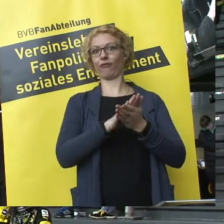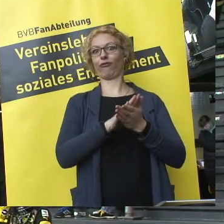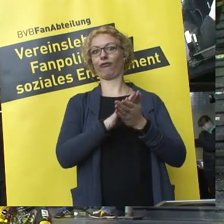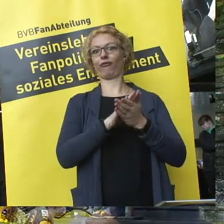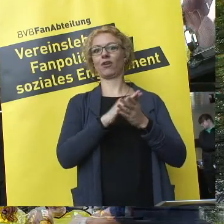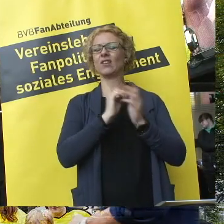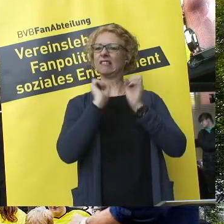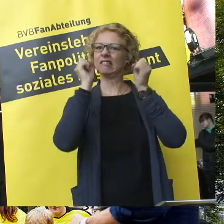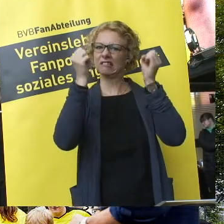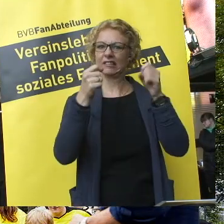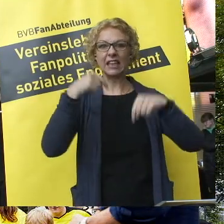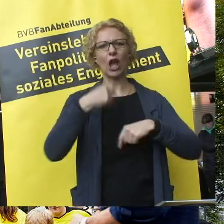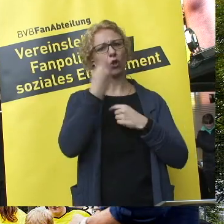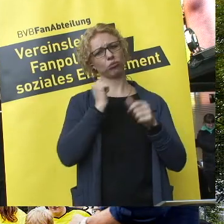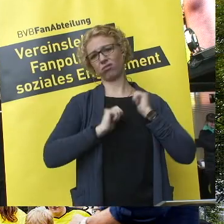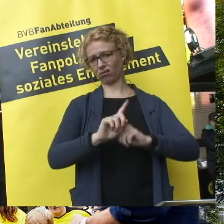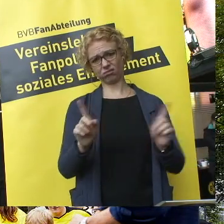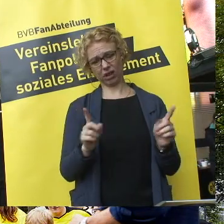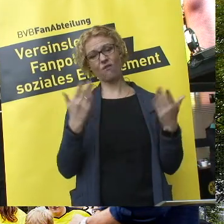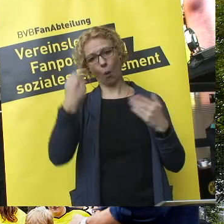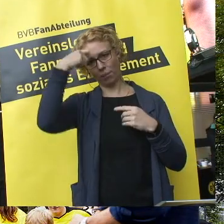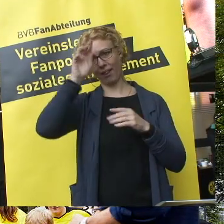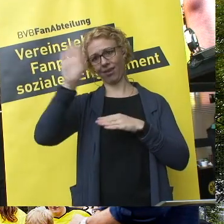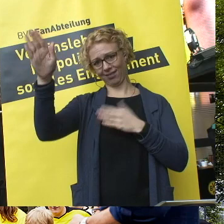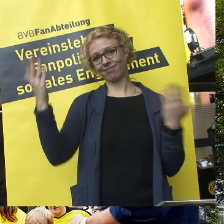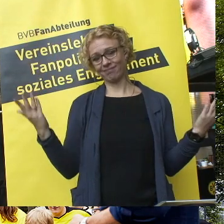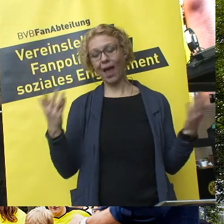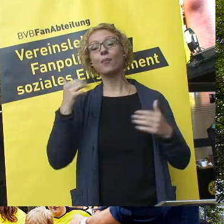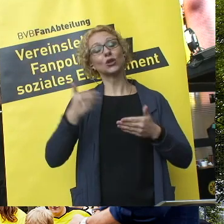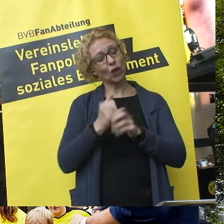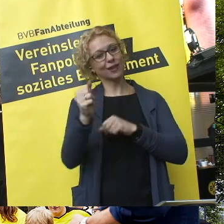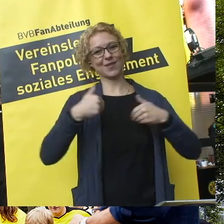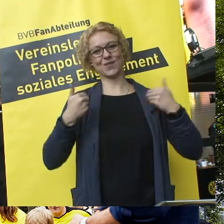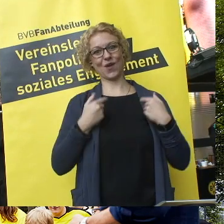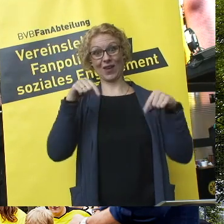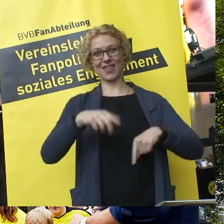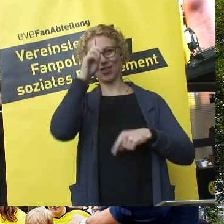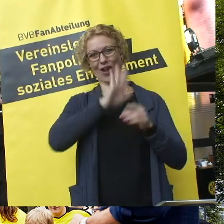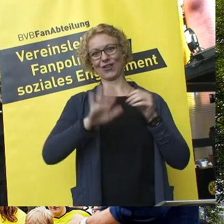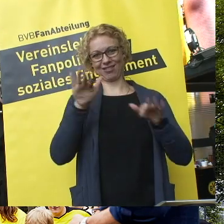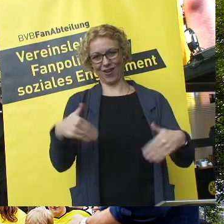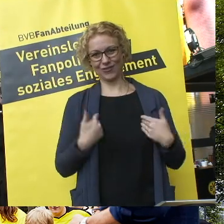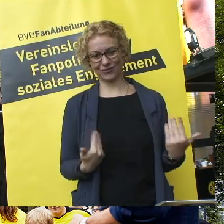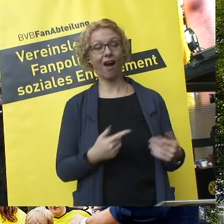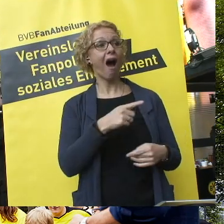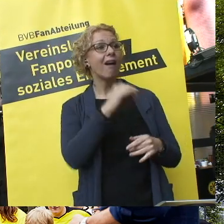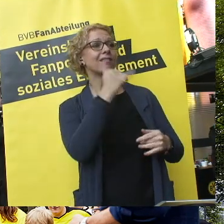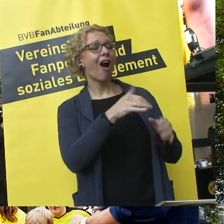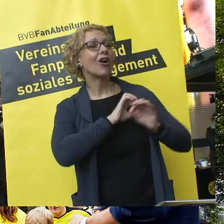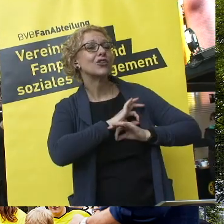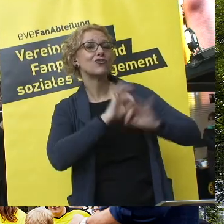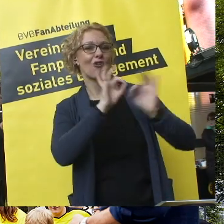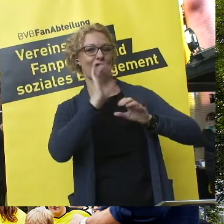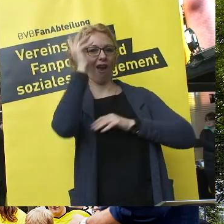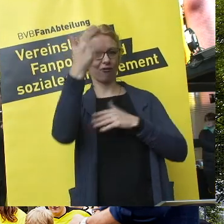wir uns bemüht haben, nicht nach Dortmund, sie werden in Berlin stattfinden, aber wir freuen uns trotzdem drüber. Ja, ein Riesenerfolg, da werden wir gleich auch nochmal die